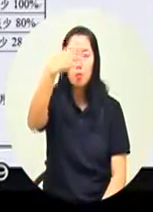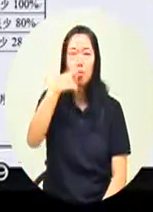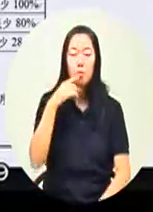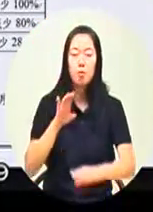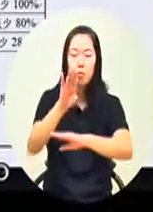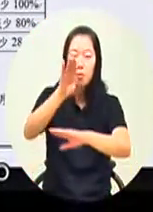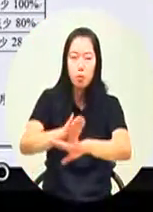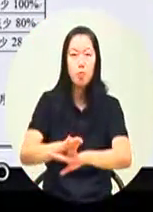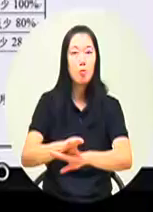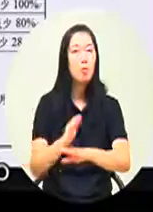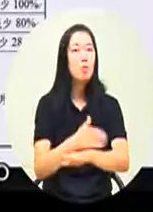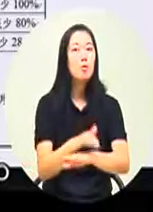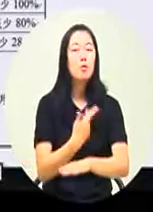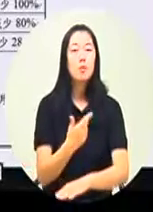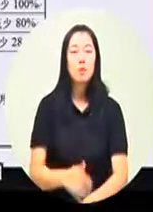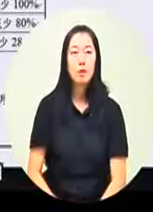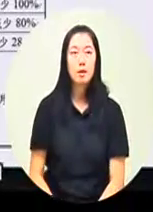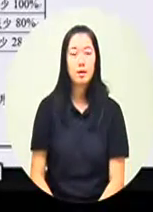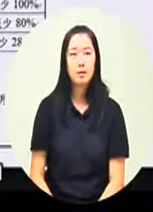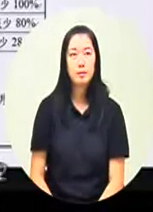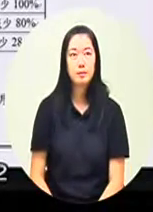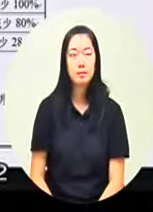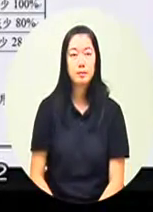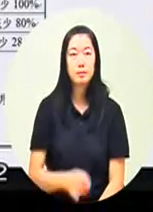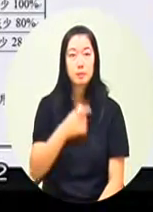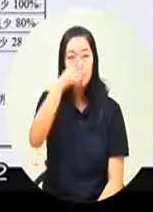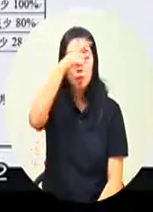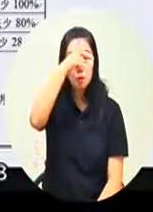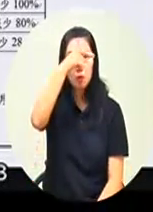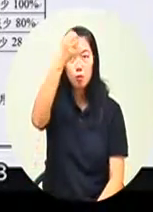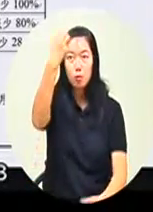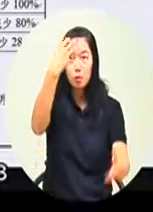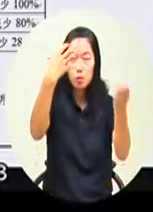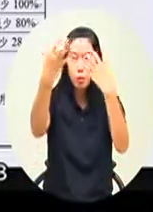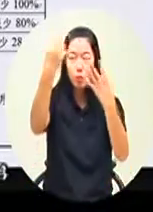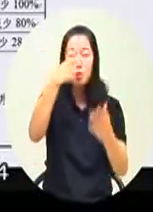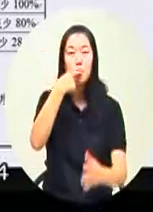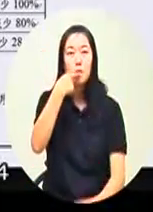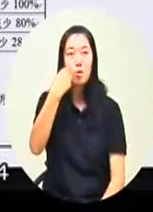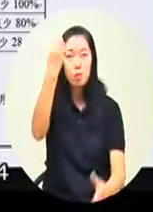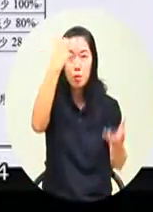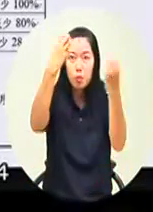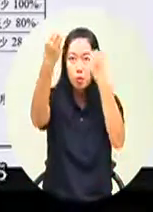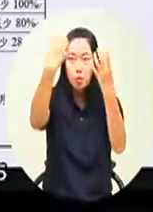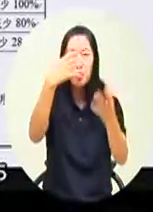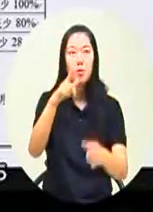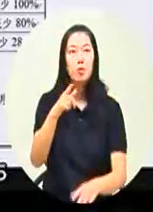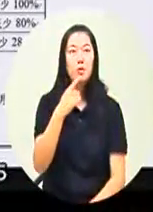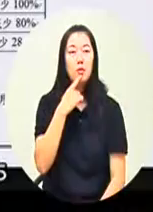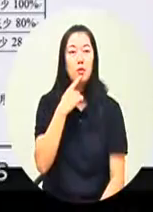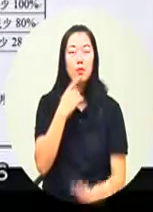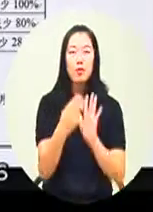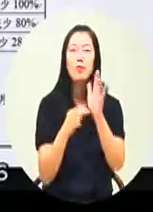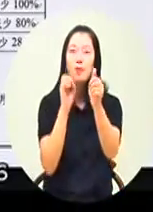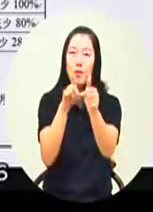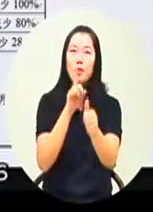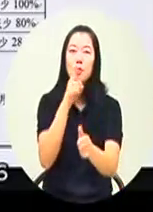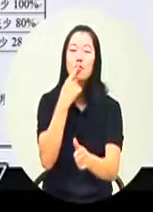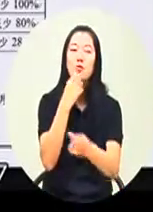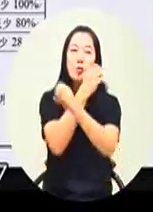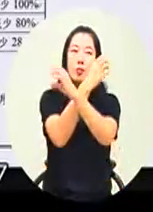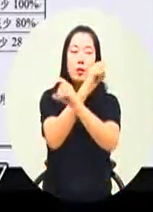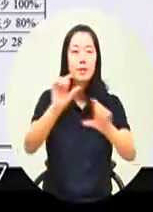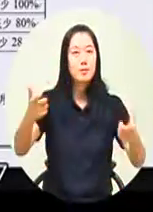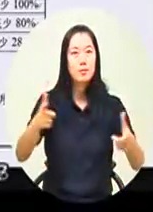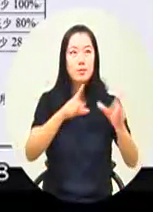停，就下面反正它就是闪黄的意思就是不是红绿灯，但是不知道被准许不